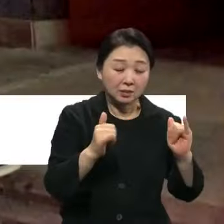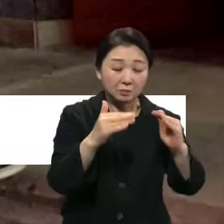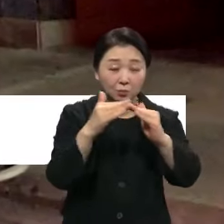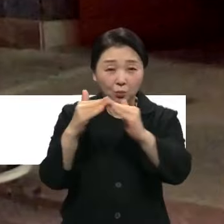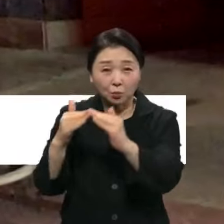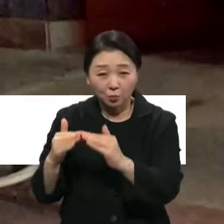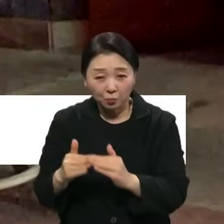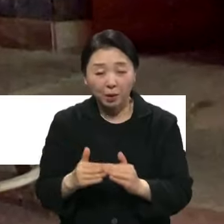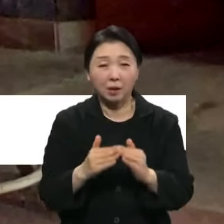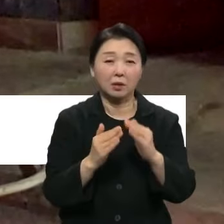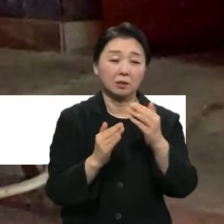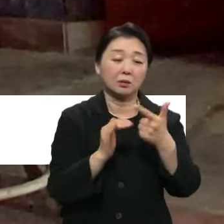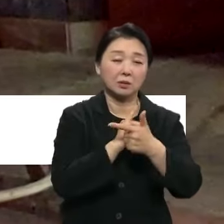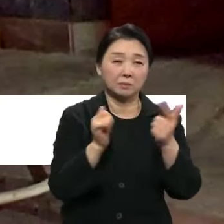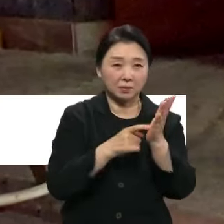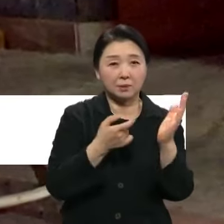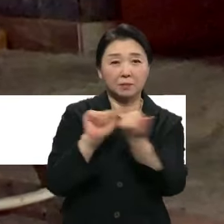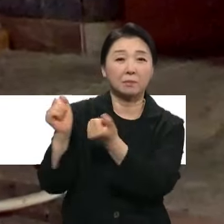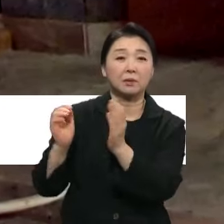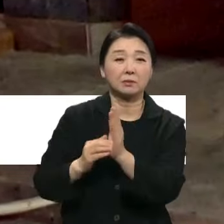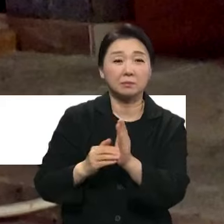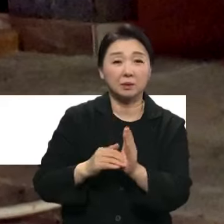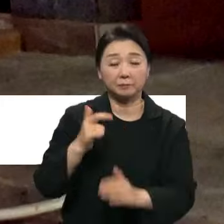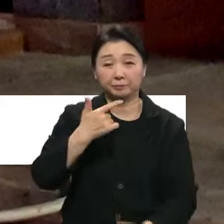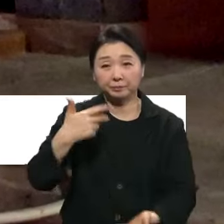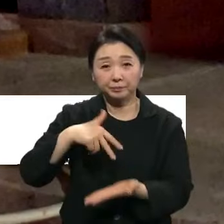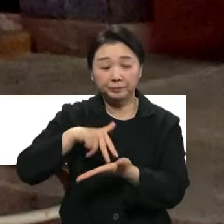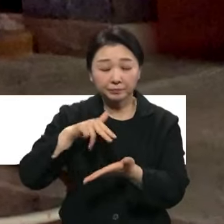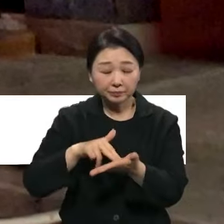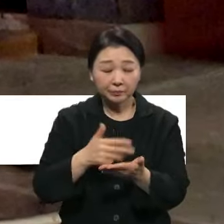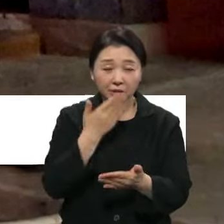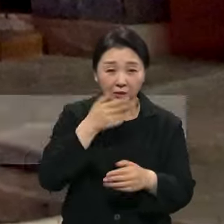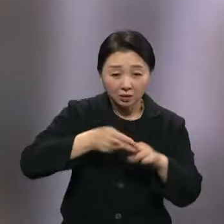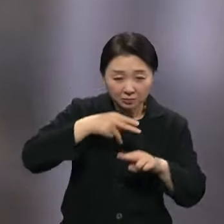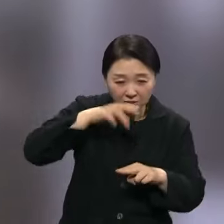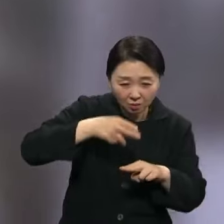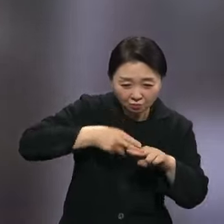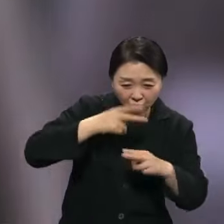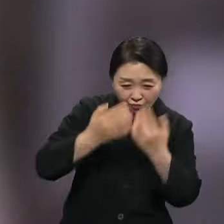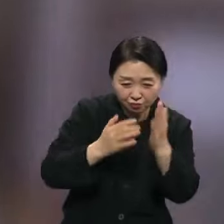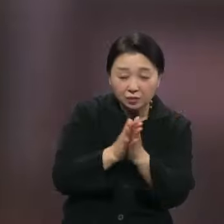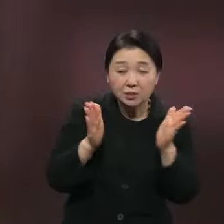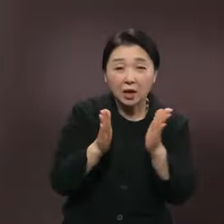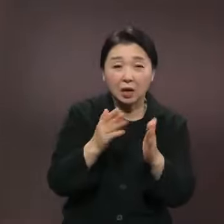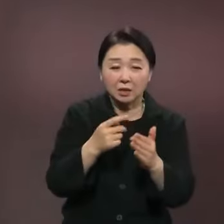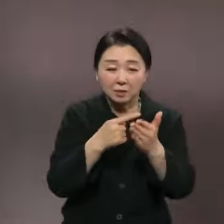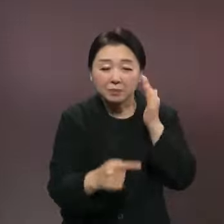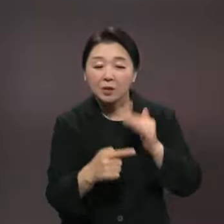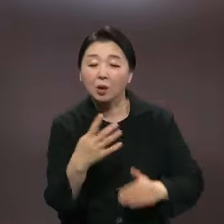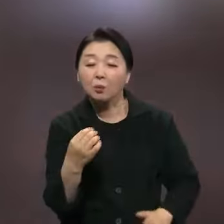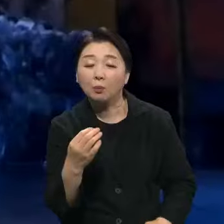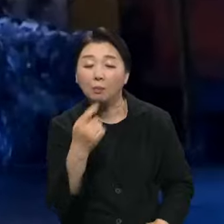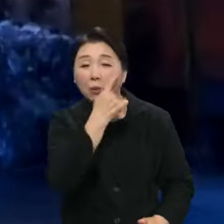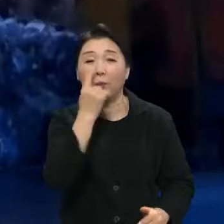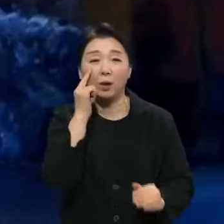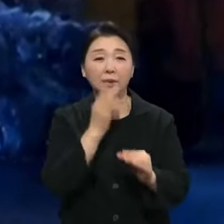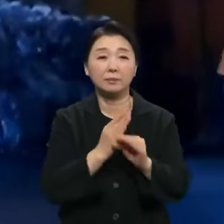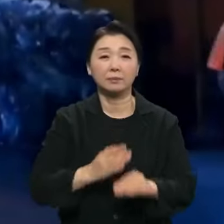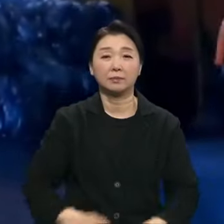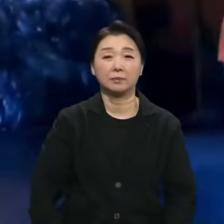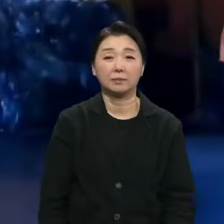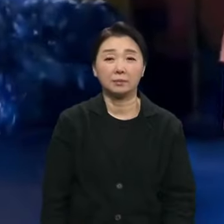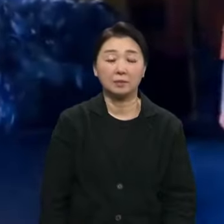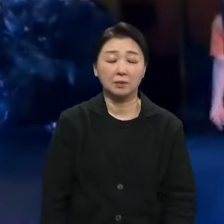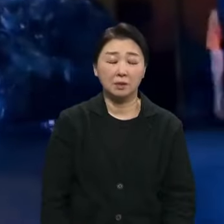여섯명이 긴급 대피했습니다 소방은 음식점 부엌에서 불이 시작된 걸로 보고 피해 규모를 확인하고 있습니다 강한